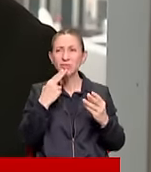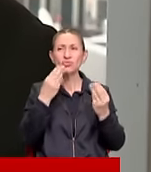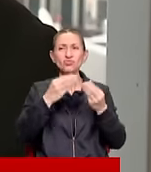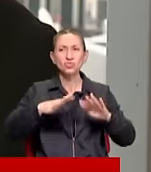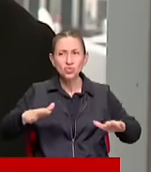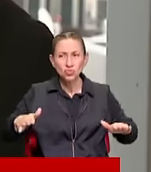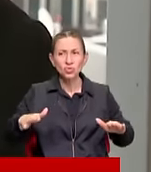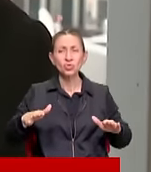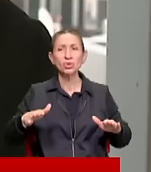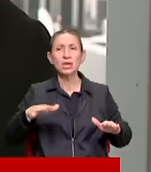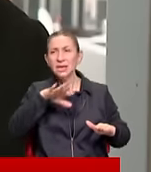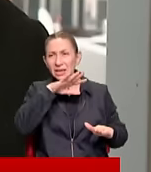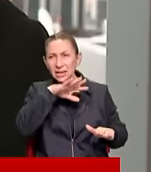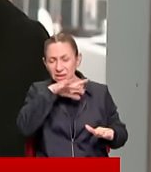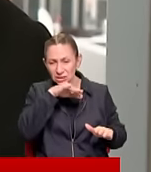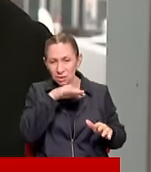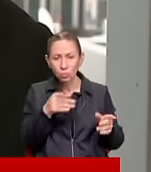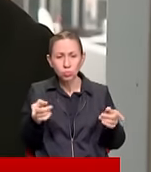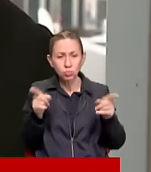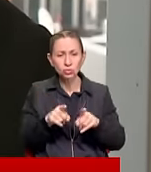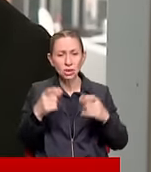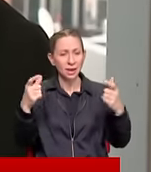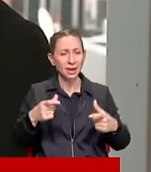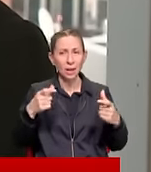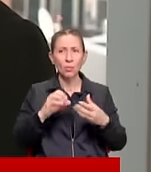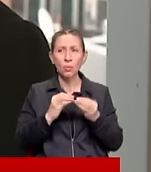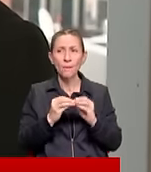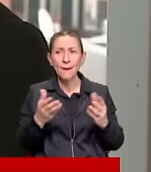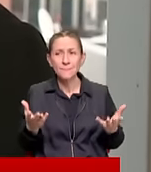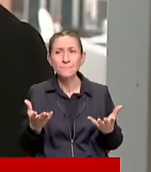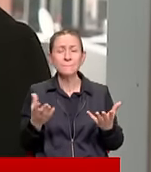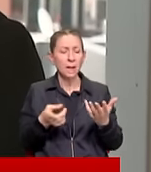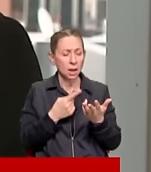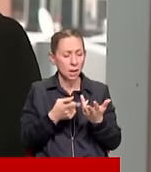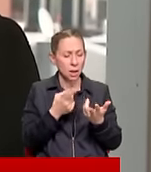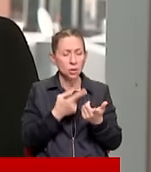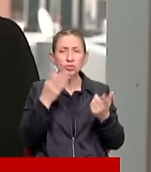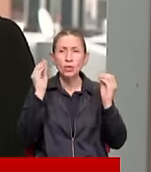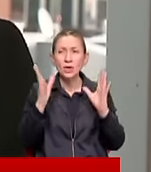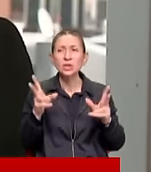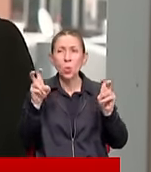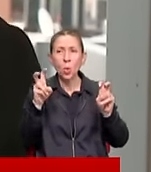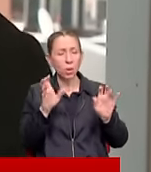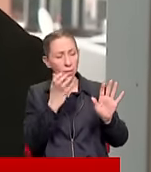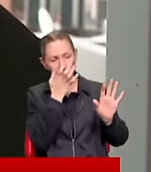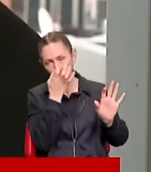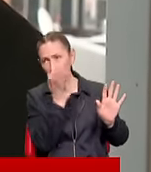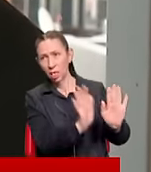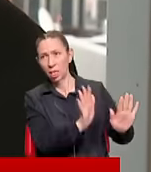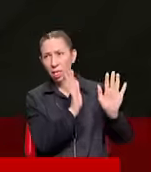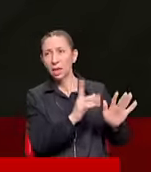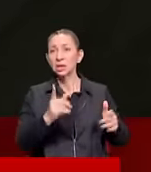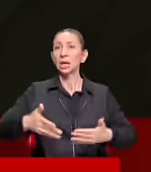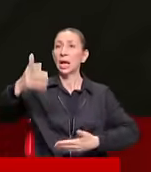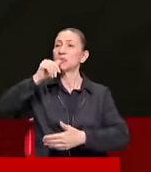çocuk, yaşların bir araya geleceği mekan problemlerinden tutun da birçok mesele dururken siz kale,